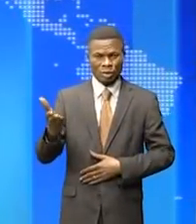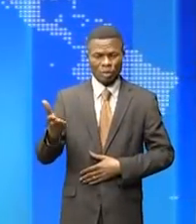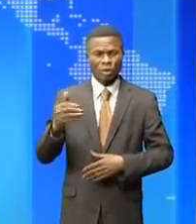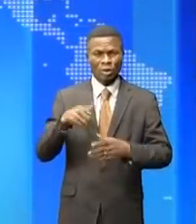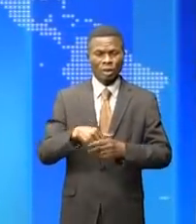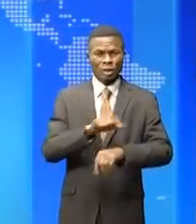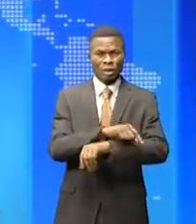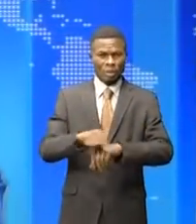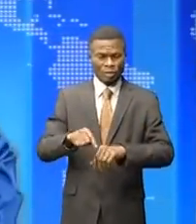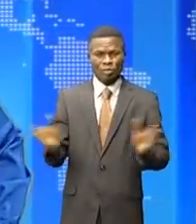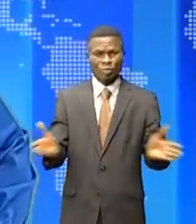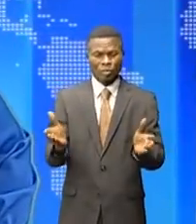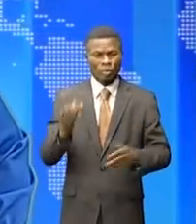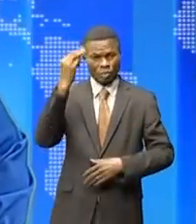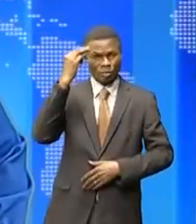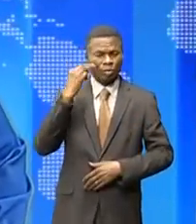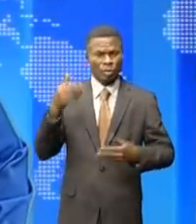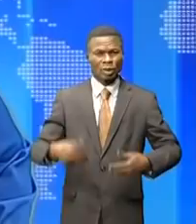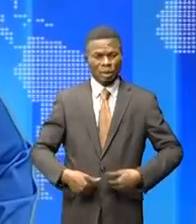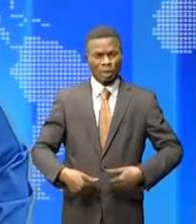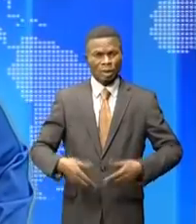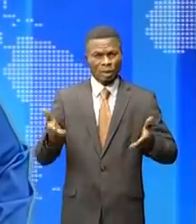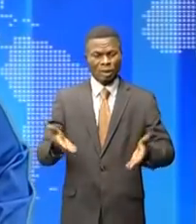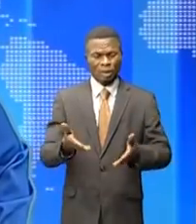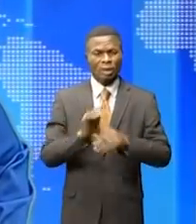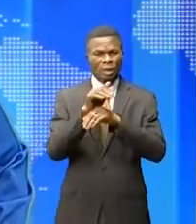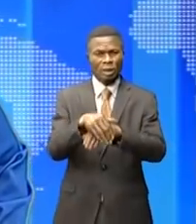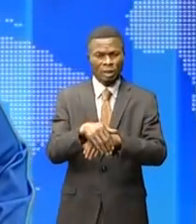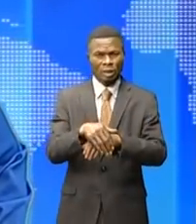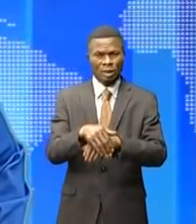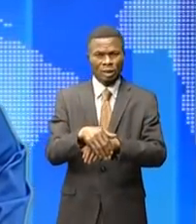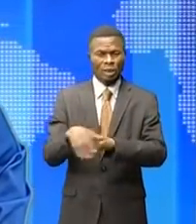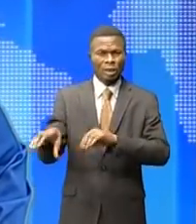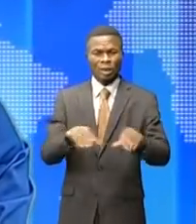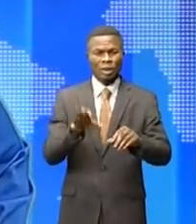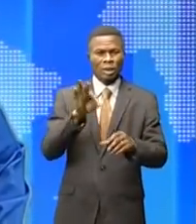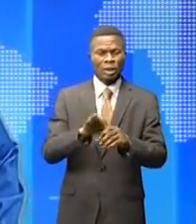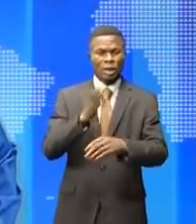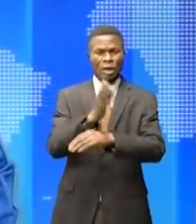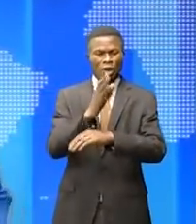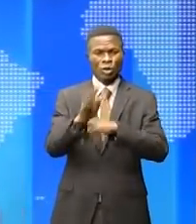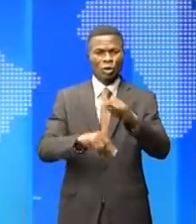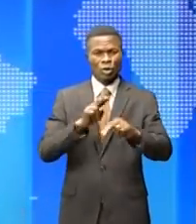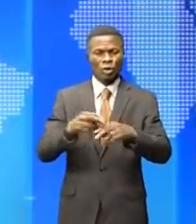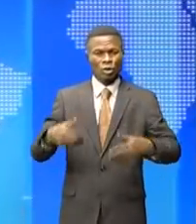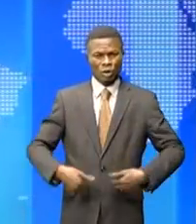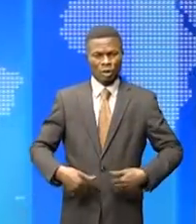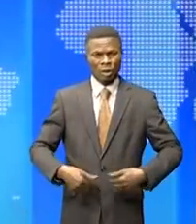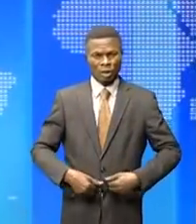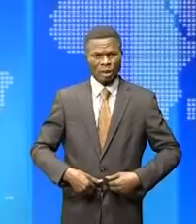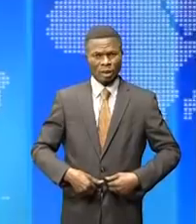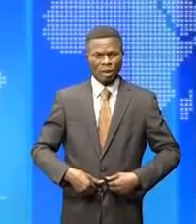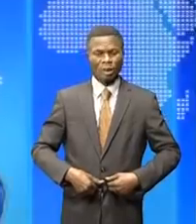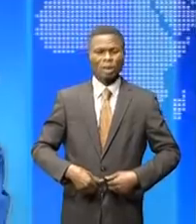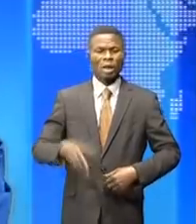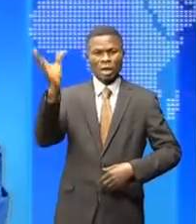tshilombo encadrés par le ministre de la jeunesse ils ont participé à l'assemblée générale élective du conseil national de la jeunesse c'était qu'ils